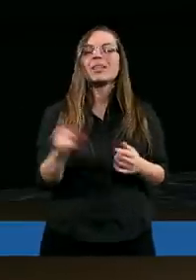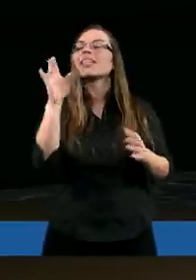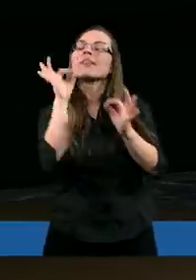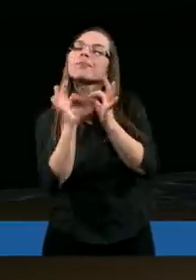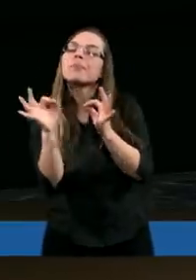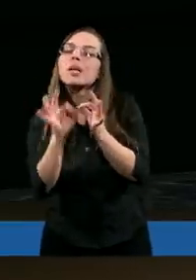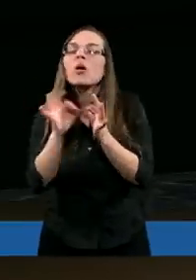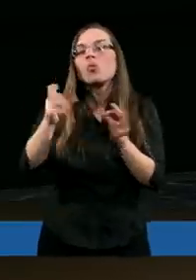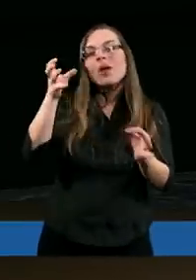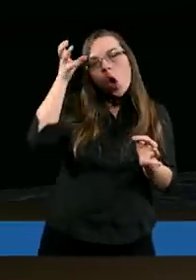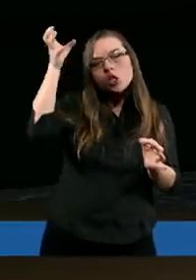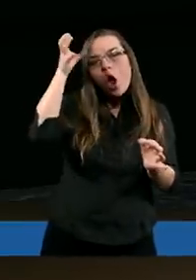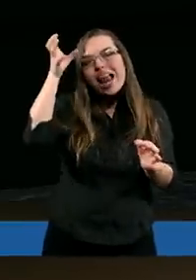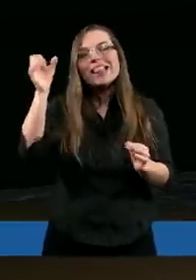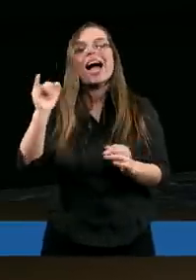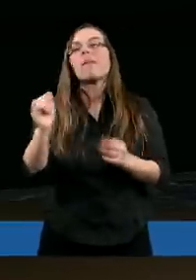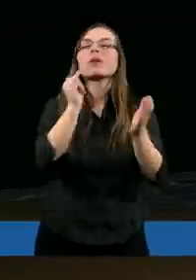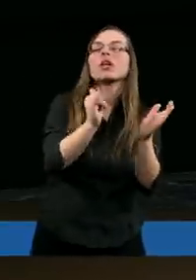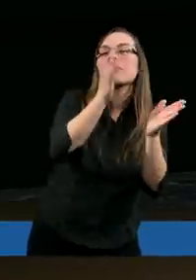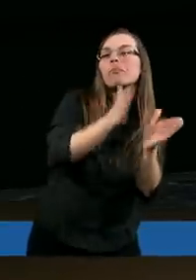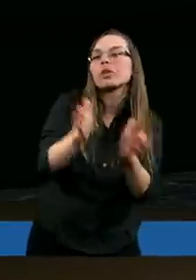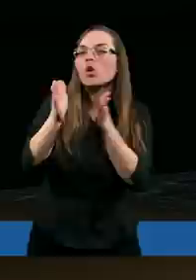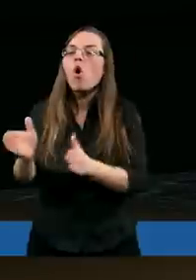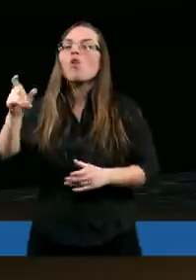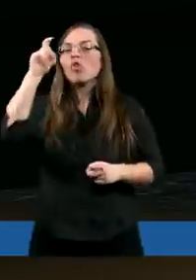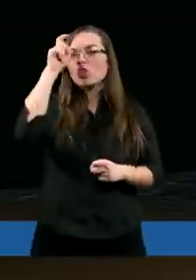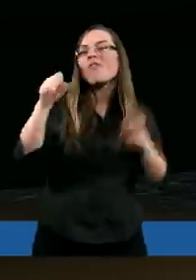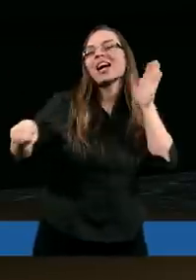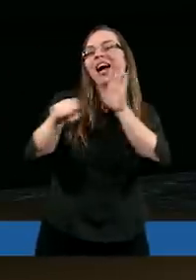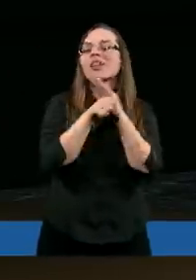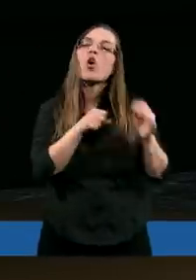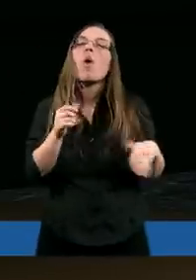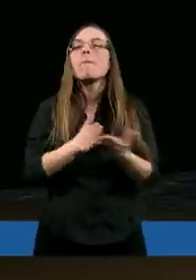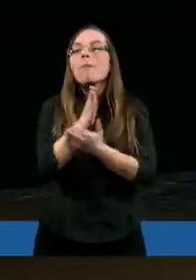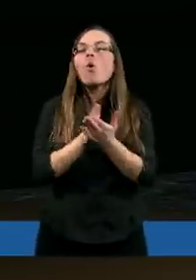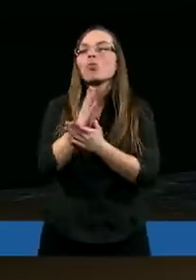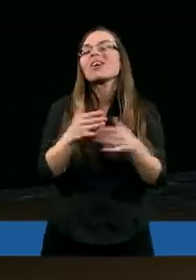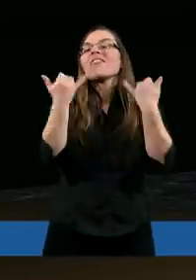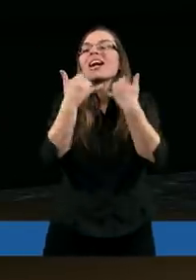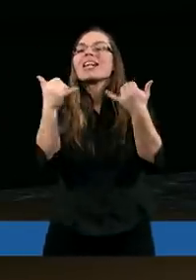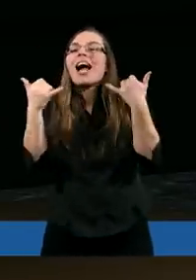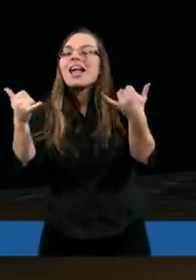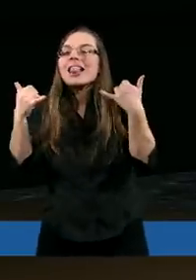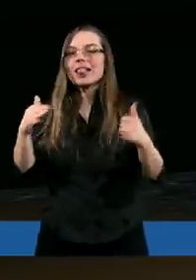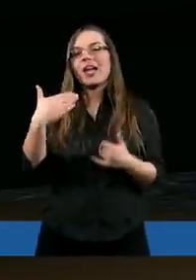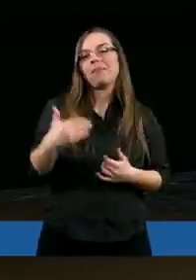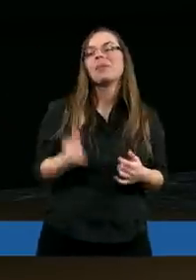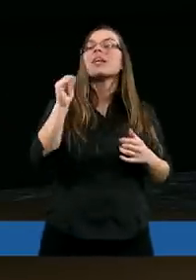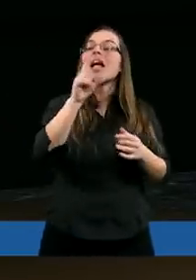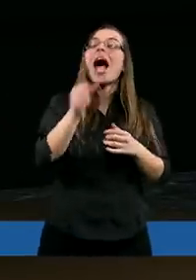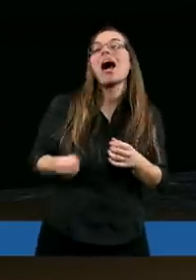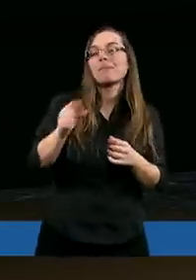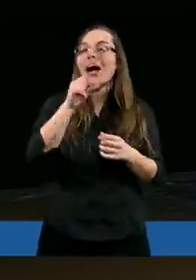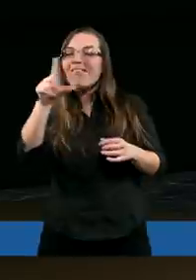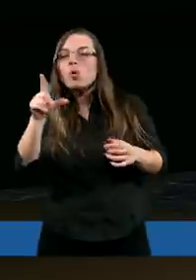szczególnymi uzdolnieniami. On przygotowuje człowieka do posługiwania innym. Paweł napisał, że